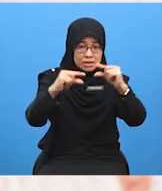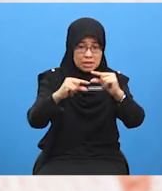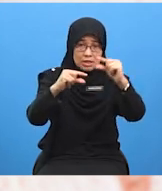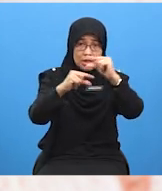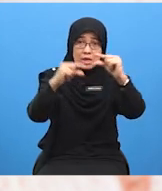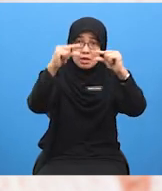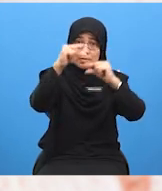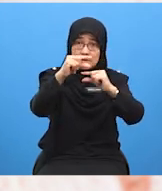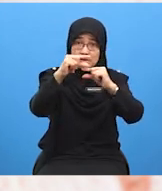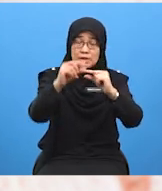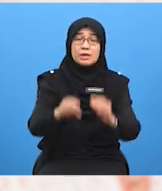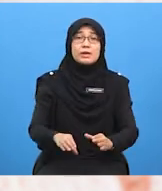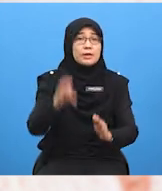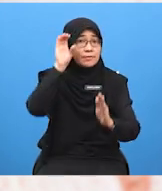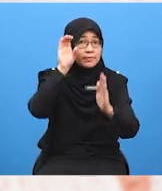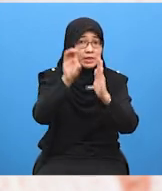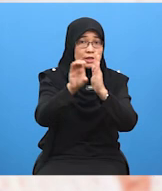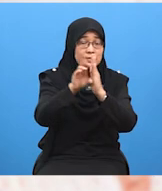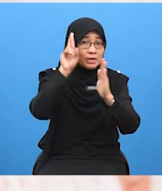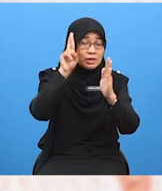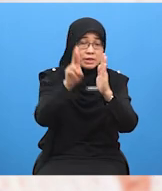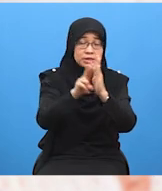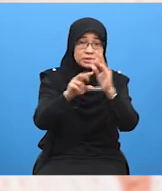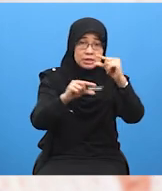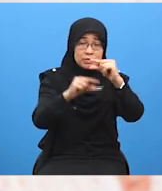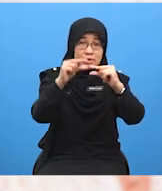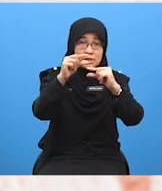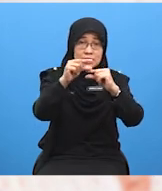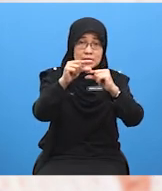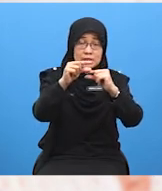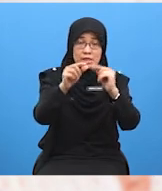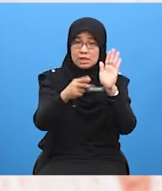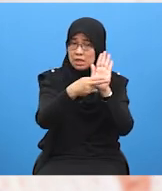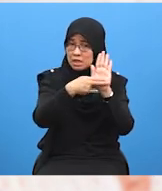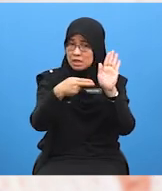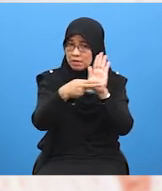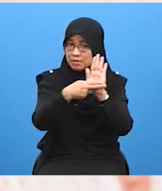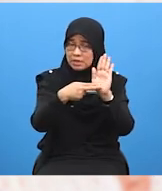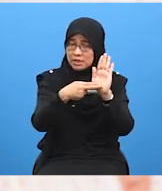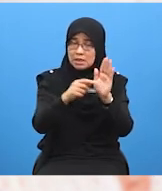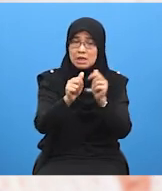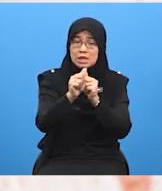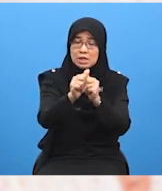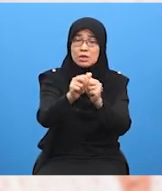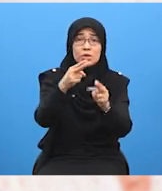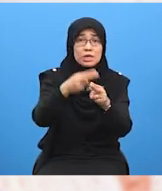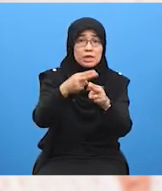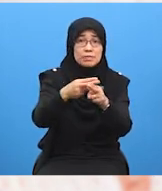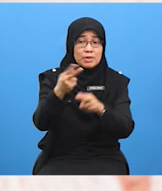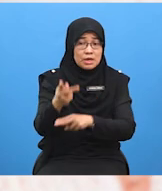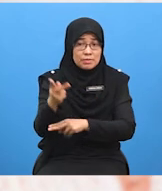Gambar rajah blok dilabel mengikut nama peranti yang